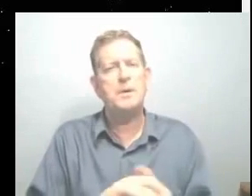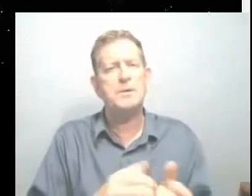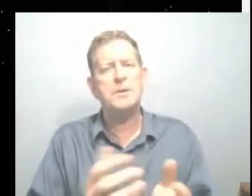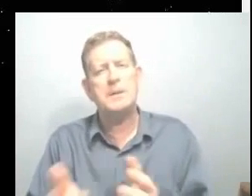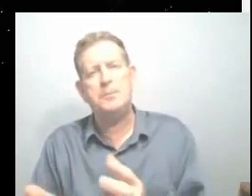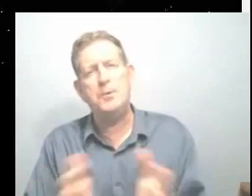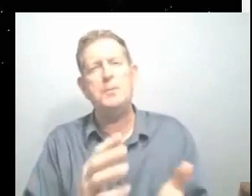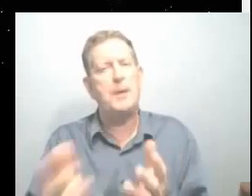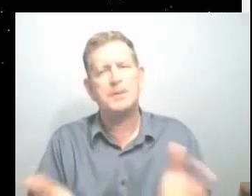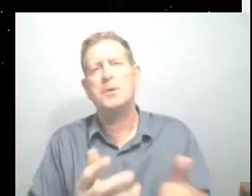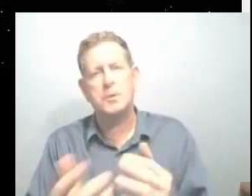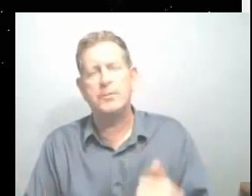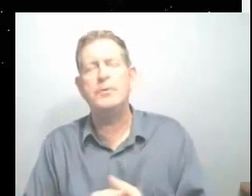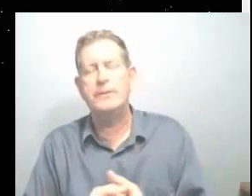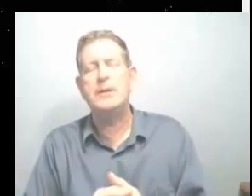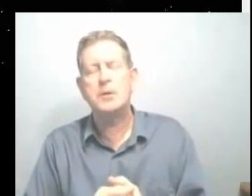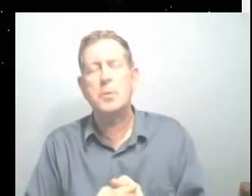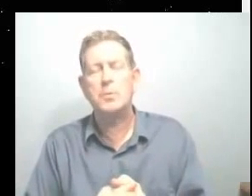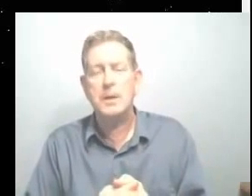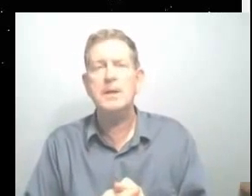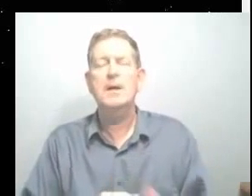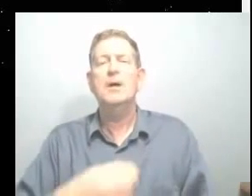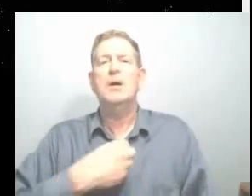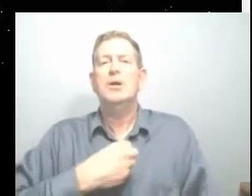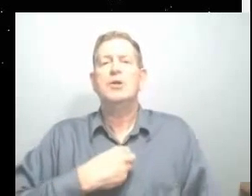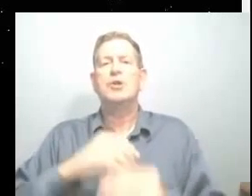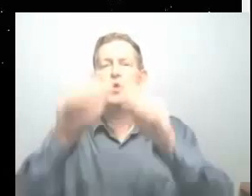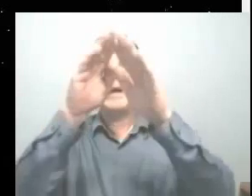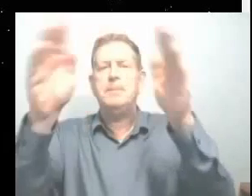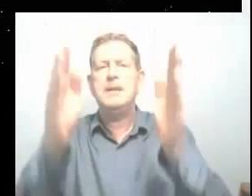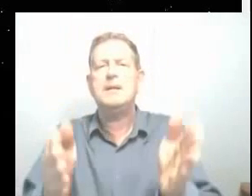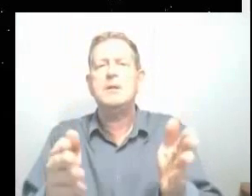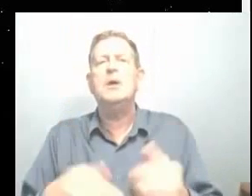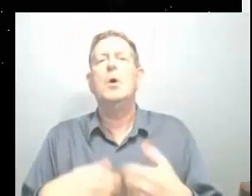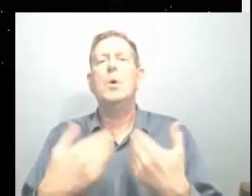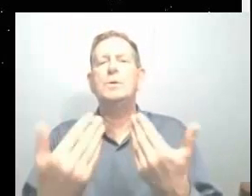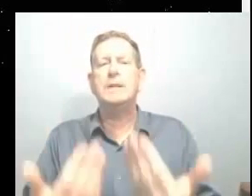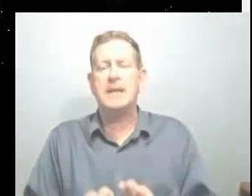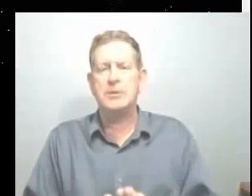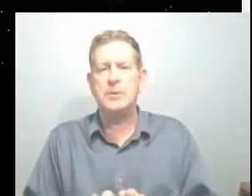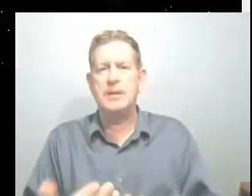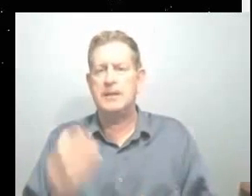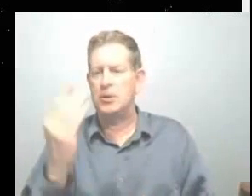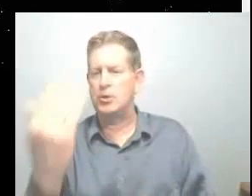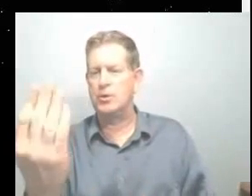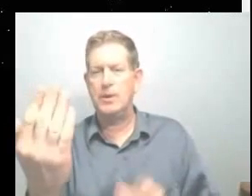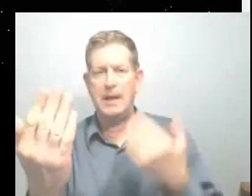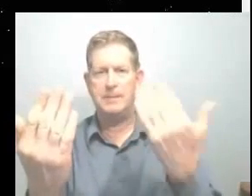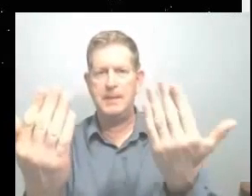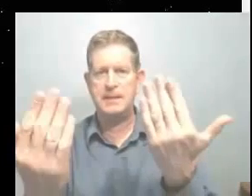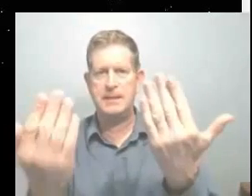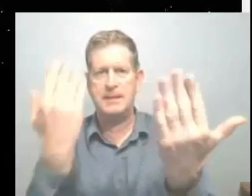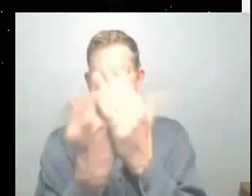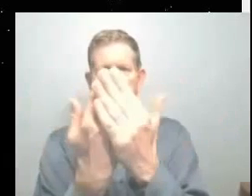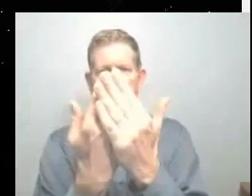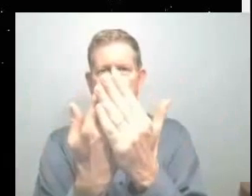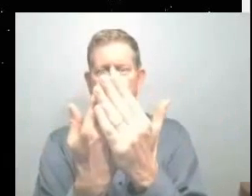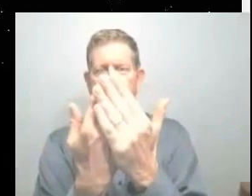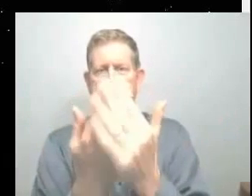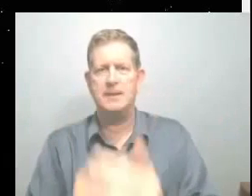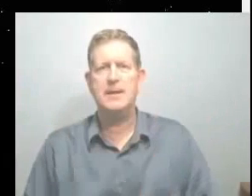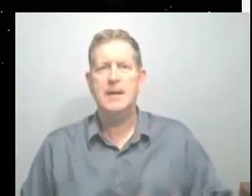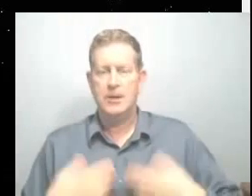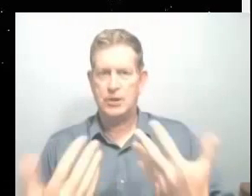Je pense que la plupart d'entre vous, vous avez dit que oui, j'habite aux États-Unis. C'est je habite et ça